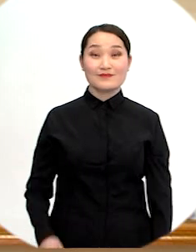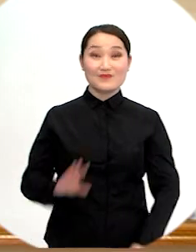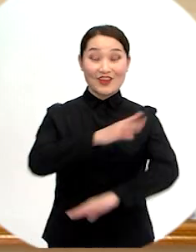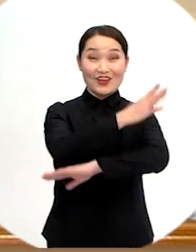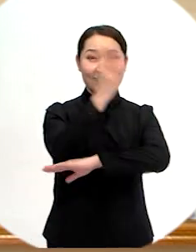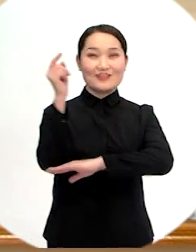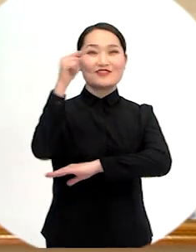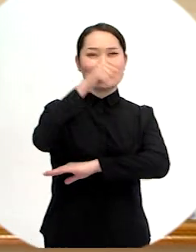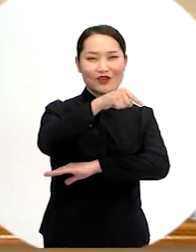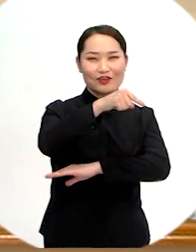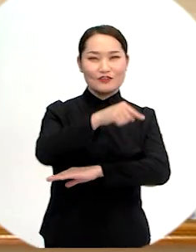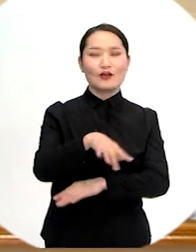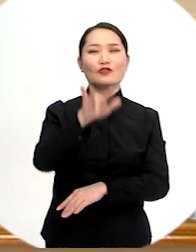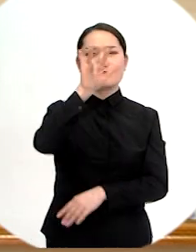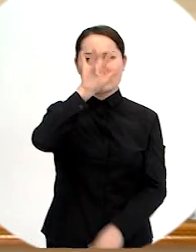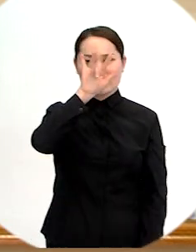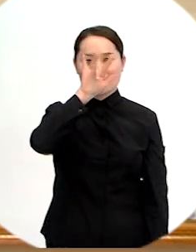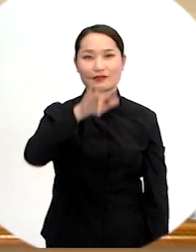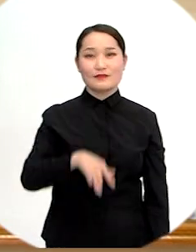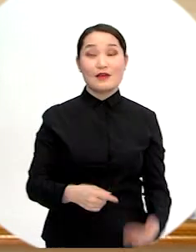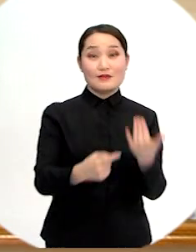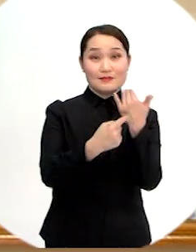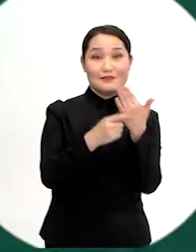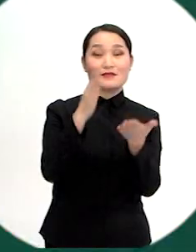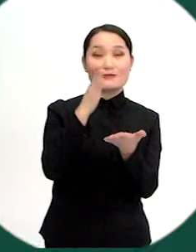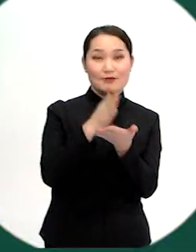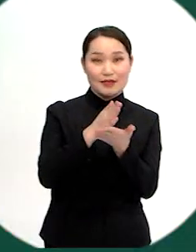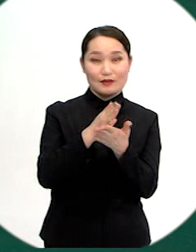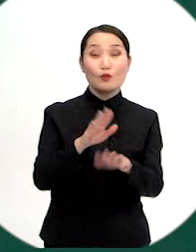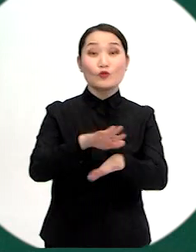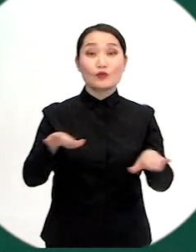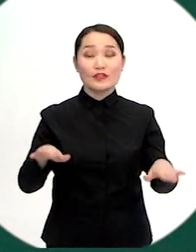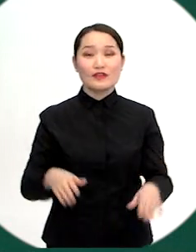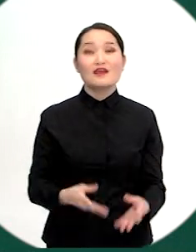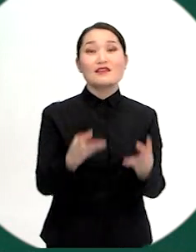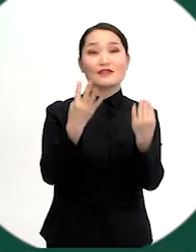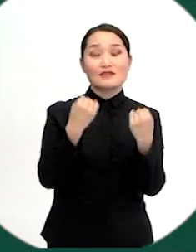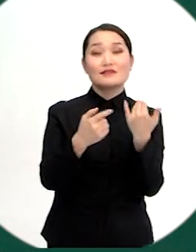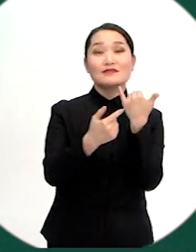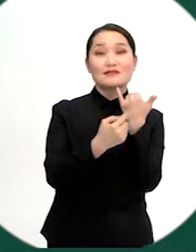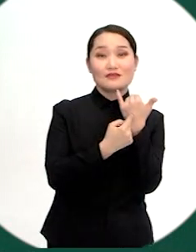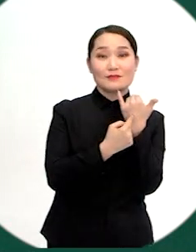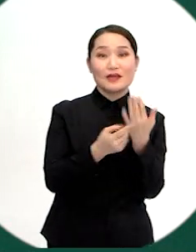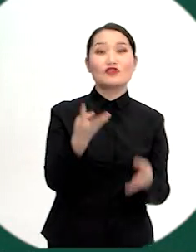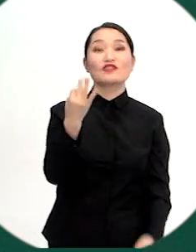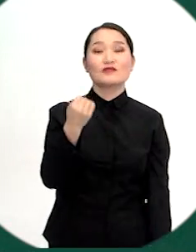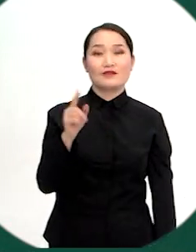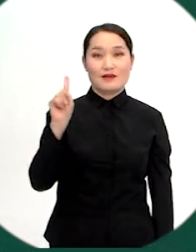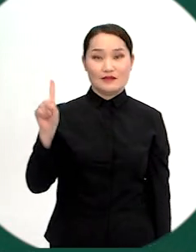Ойн сорхоод хэсэг зөгий цэцэг байна. Хүүхдүүдээ хэдэн цэцэг байгааг